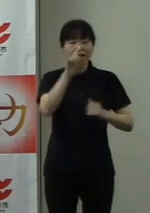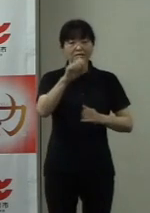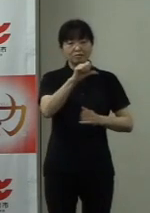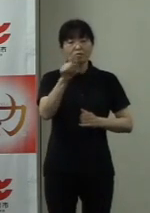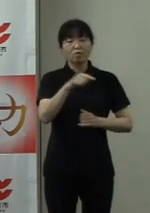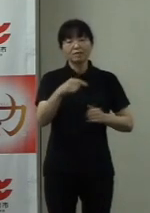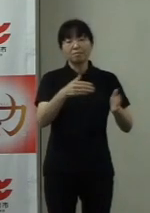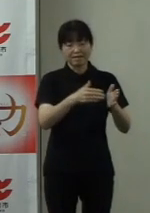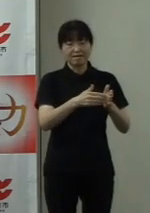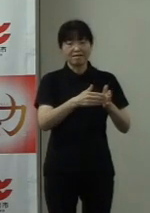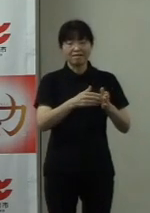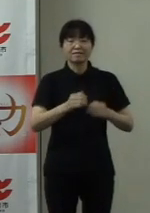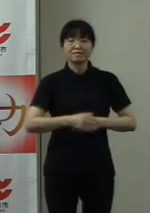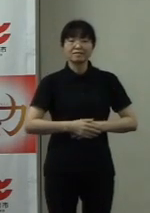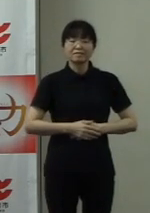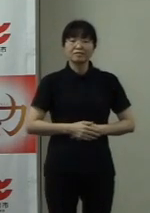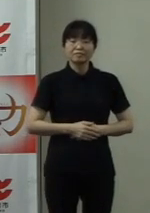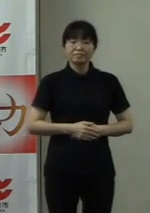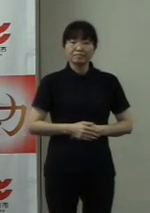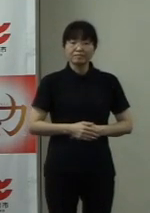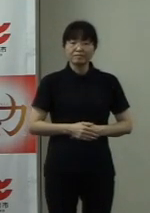ので、どうか、